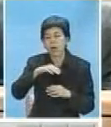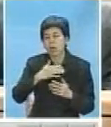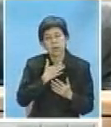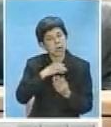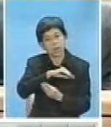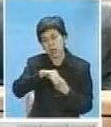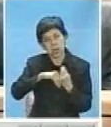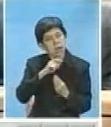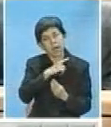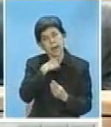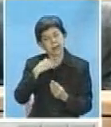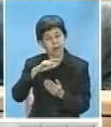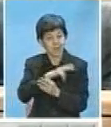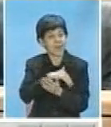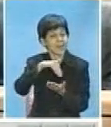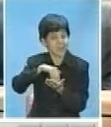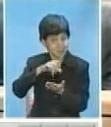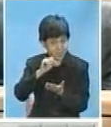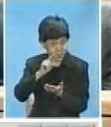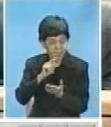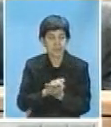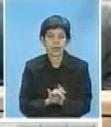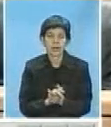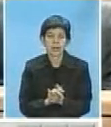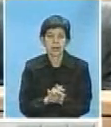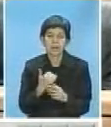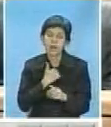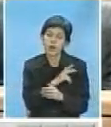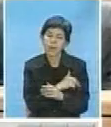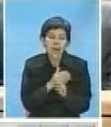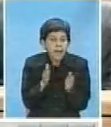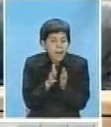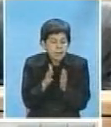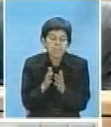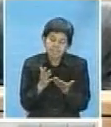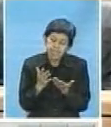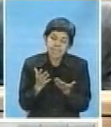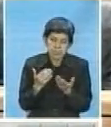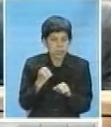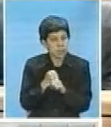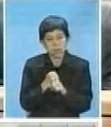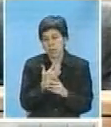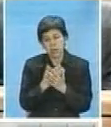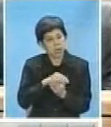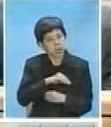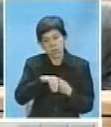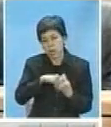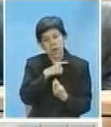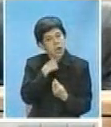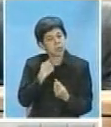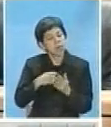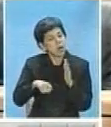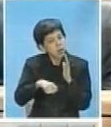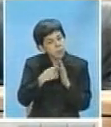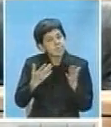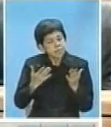ลศูนย์ซึ่งรับมาจากโรงพยาบาลเล็กๆ เหล่านี้ยิ่งขาดทุนหนักหลายสาเหตุผ